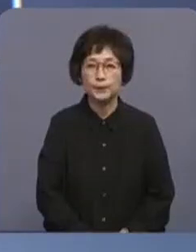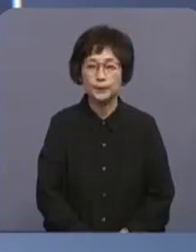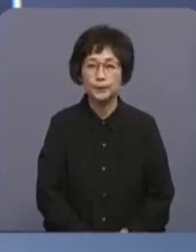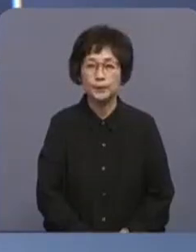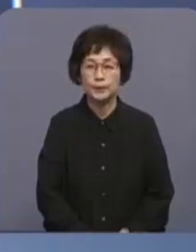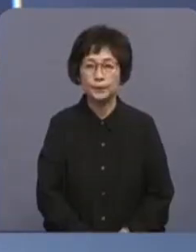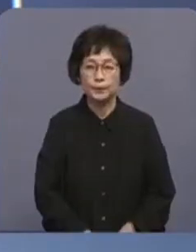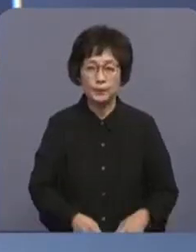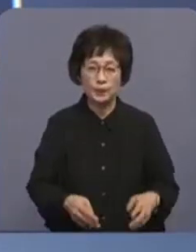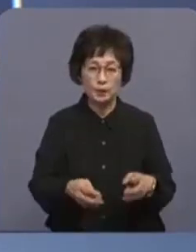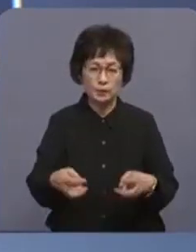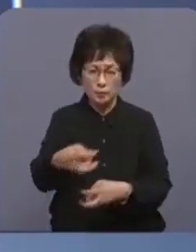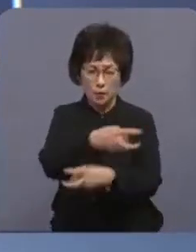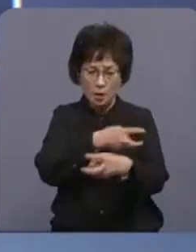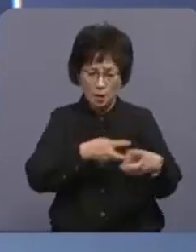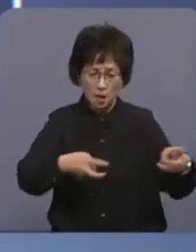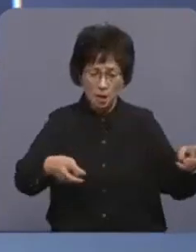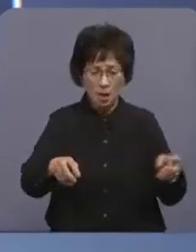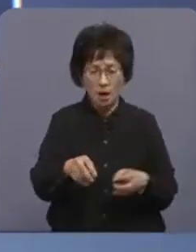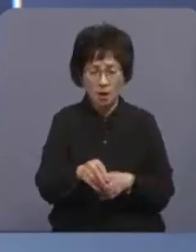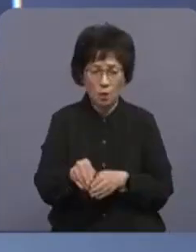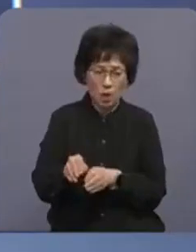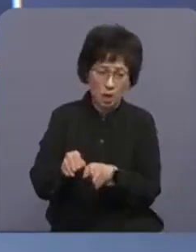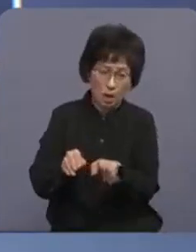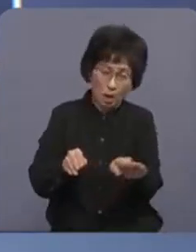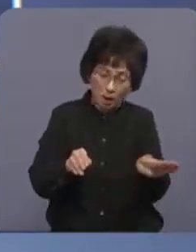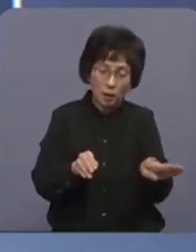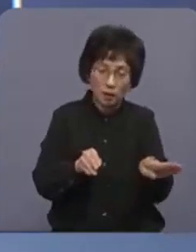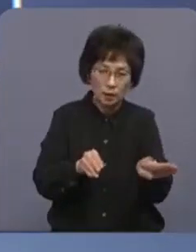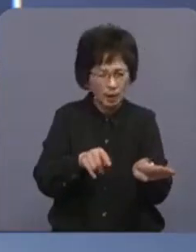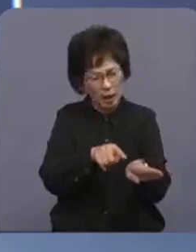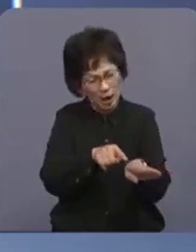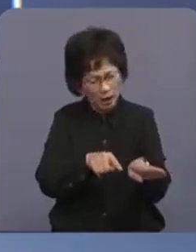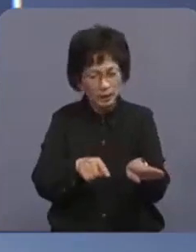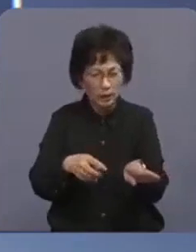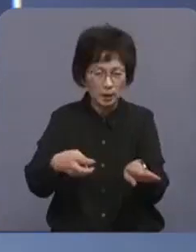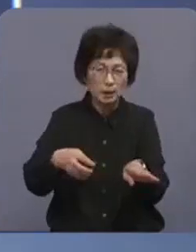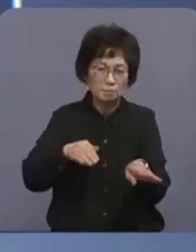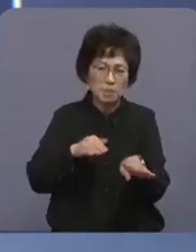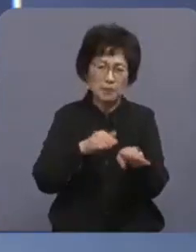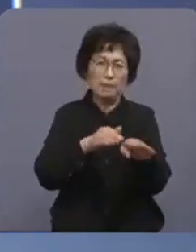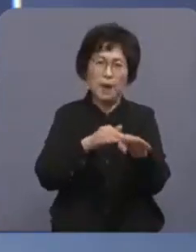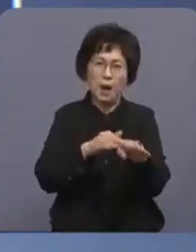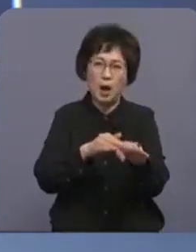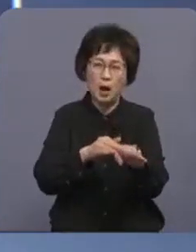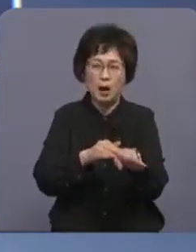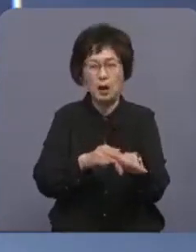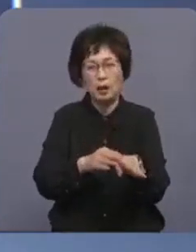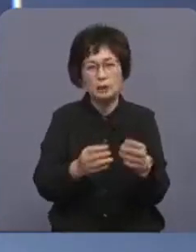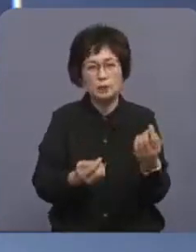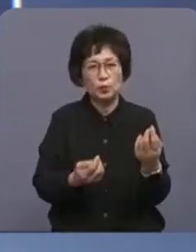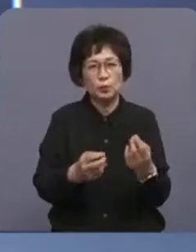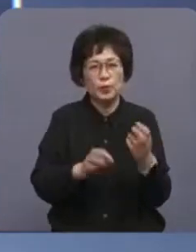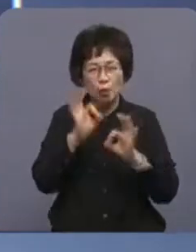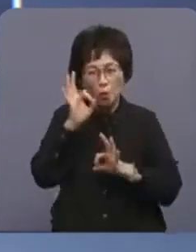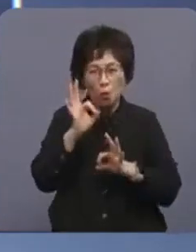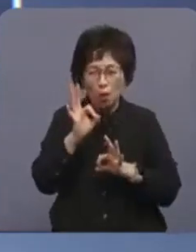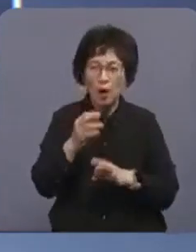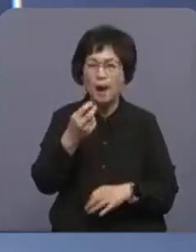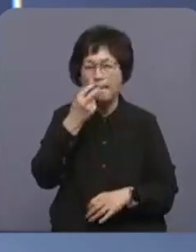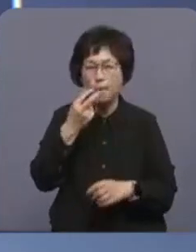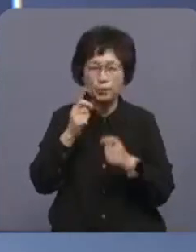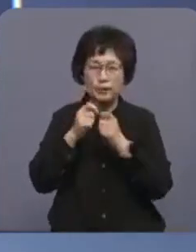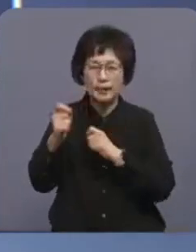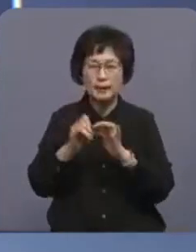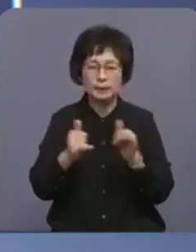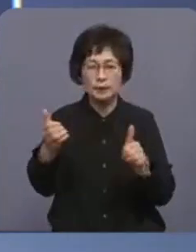시내 교차로에서 좌회전을 하다 차선을 벗어난 차량을 골라 일부러 접촉사고를 낸 보험사 길당이 무더기로 경찰에